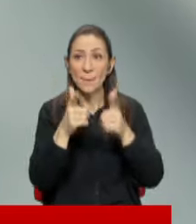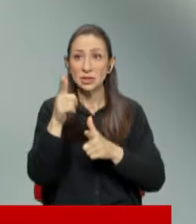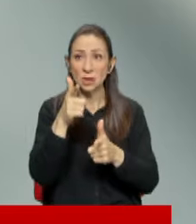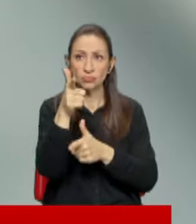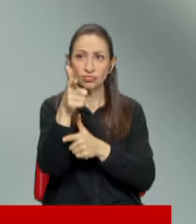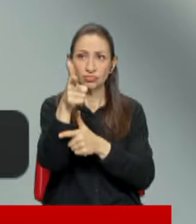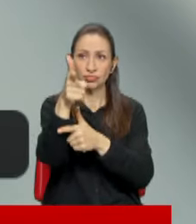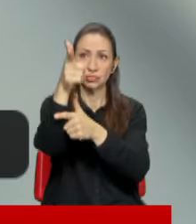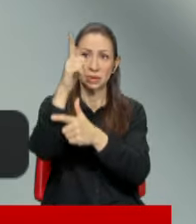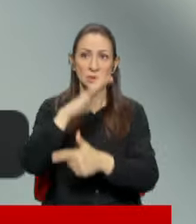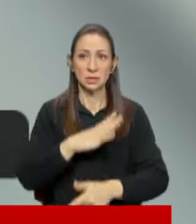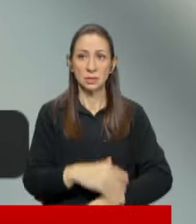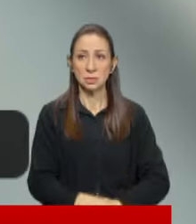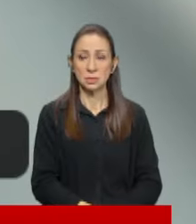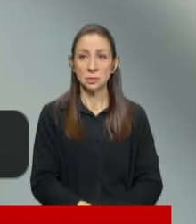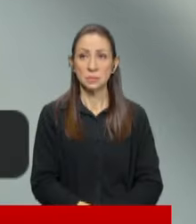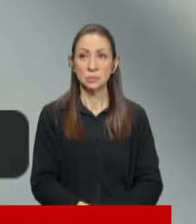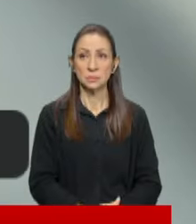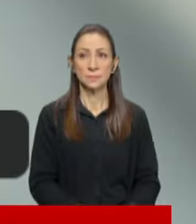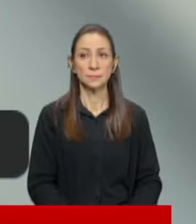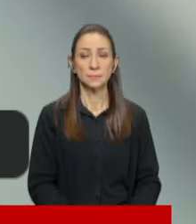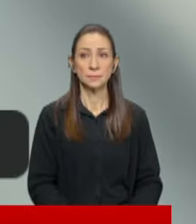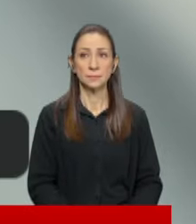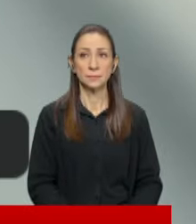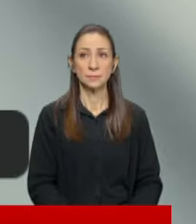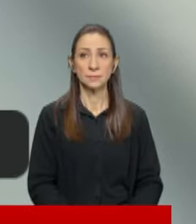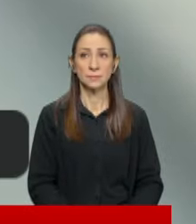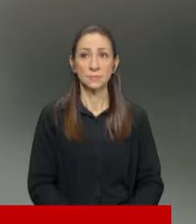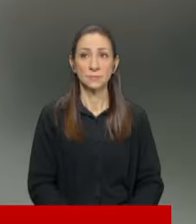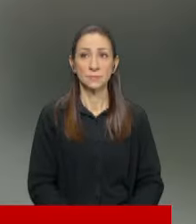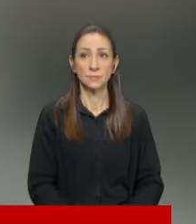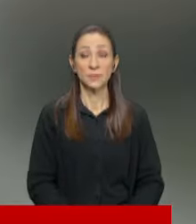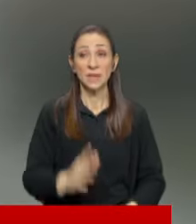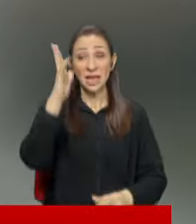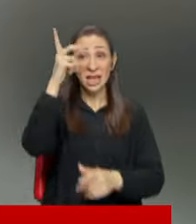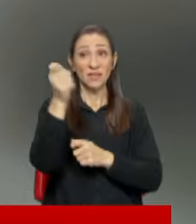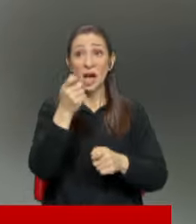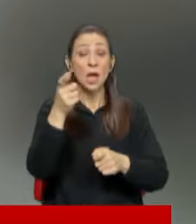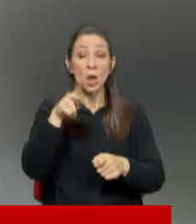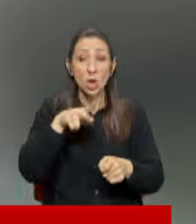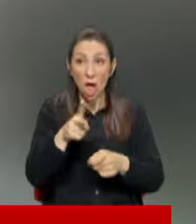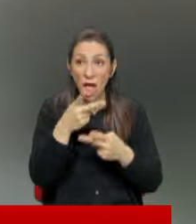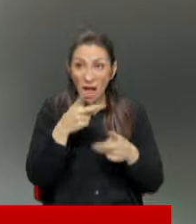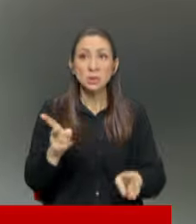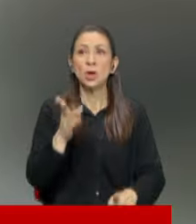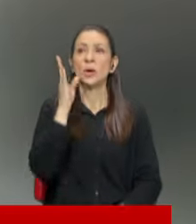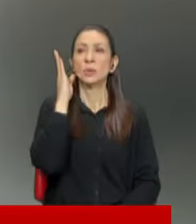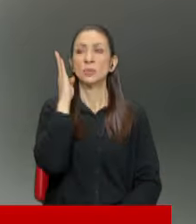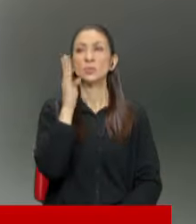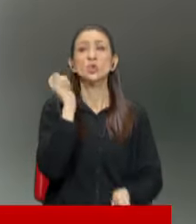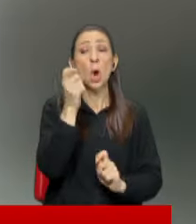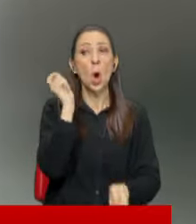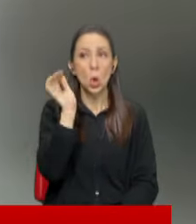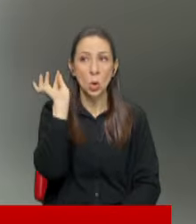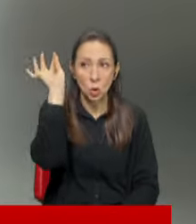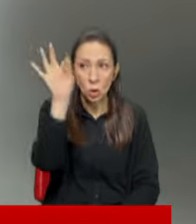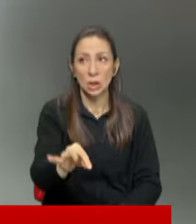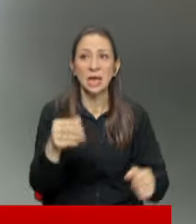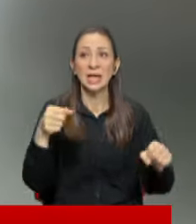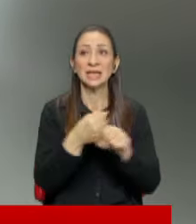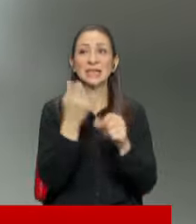kamerasıyla görüntülendi. Araçlar emniyet şeridini boşaltın, bak itfaiyeye yol verin. İtfaiye aracı yol açıldıktan sonra güçlükle ulaşabildi